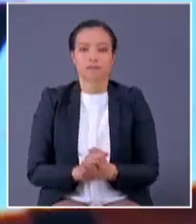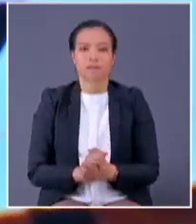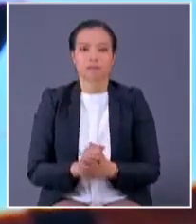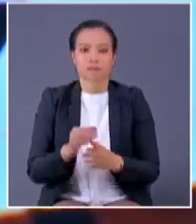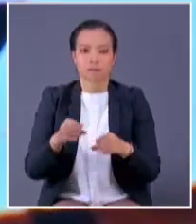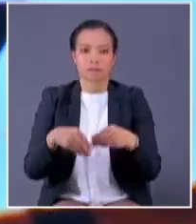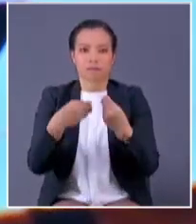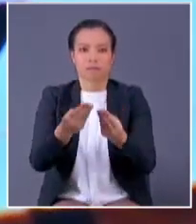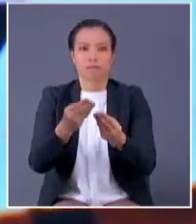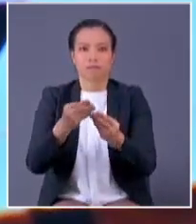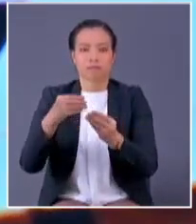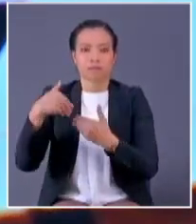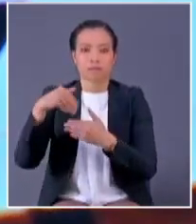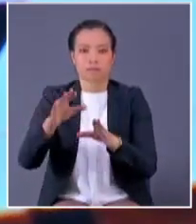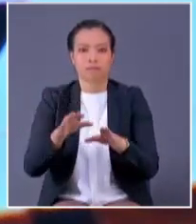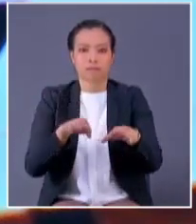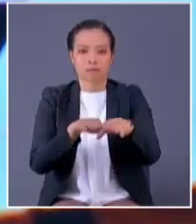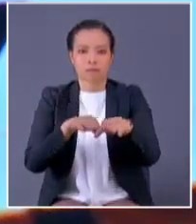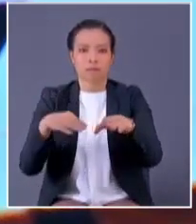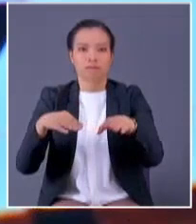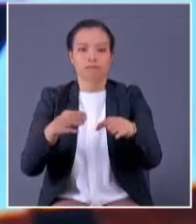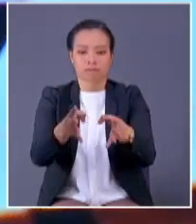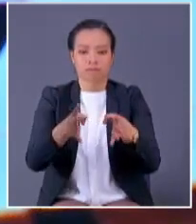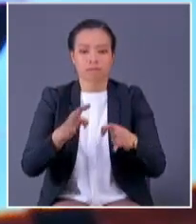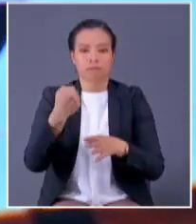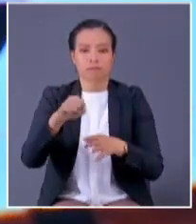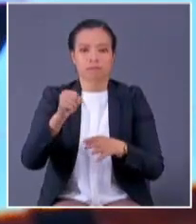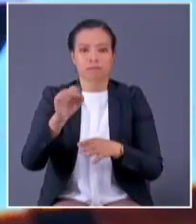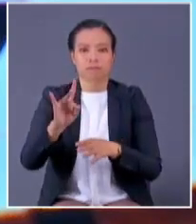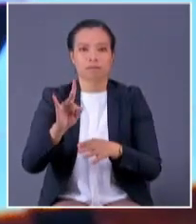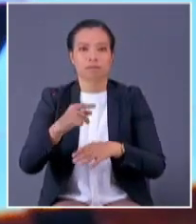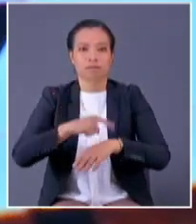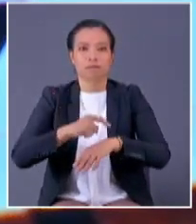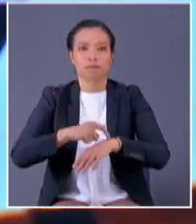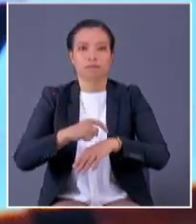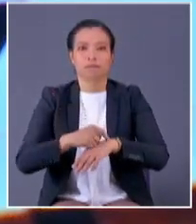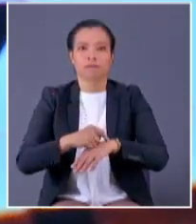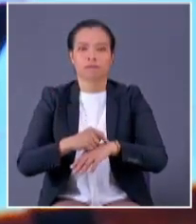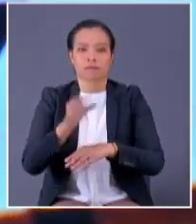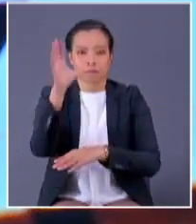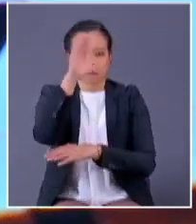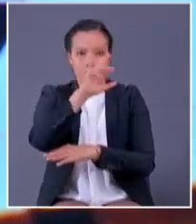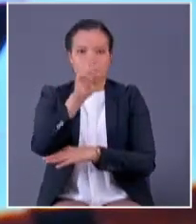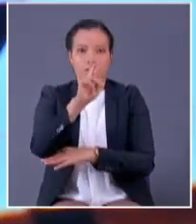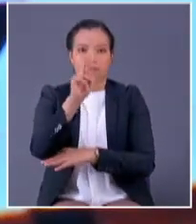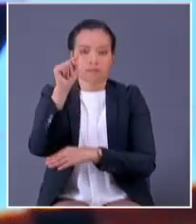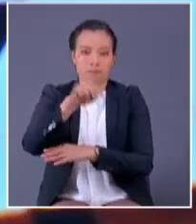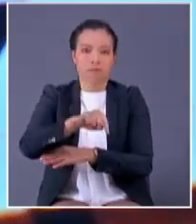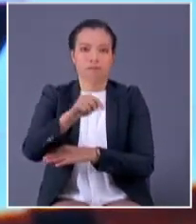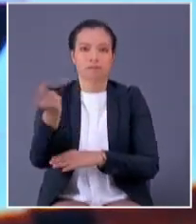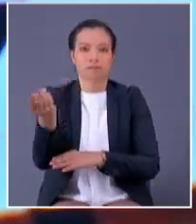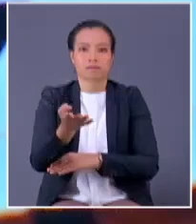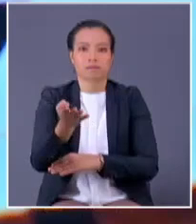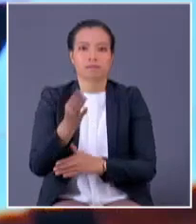ที่อนุญาตให้รถขนส่งขนาดใหญ่พวกรถบรรทุกนะครับสามารถเดินทางขนส่งได้แค่เฉพาะช่วงเวลาเที่ยงคืนถึงตีสี่เท่านั้น